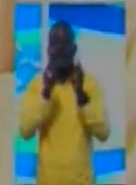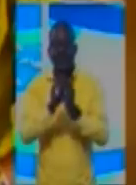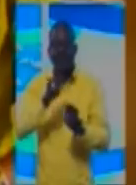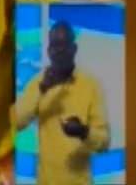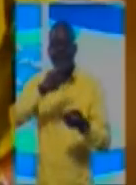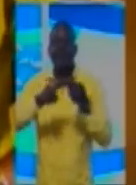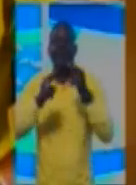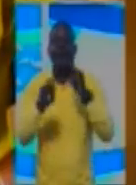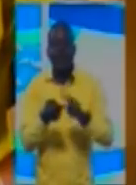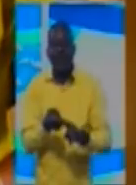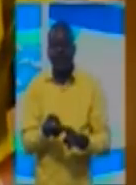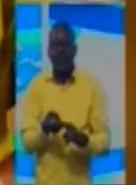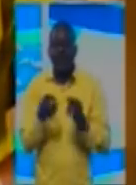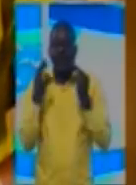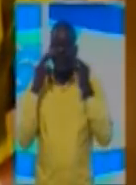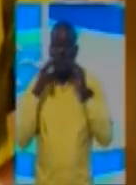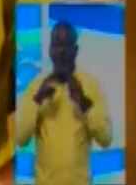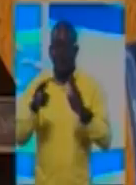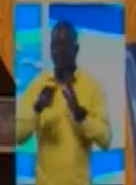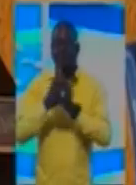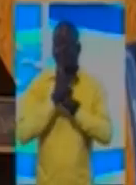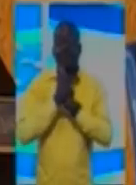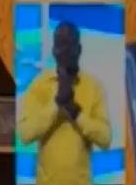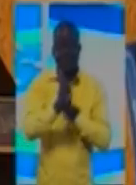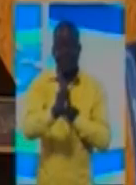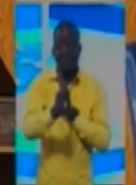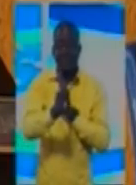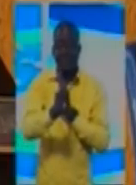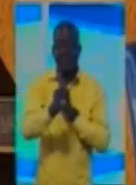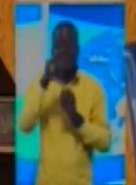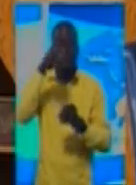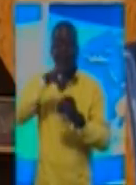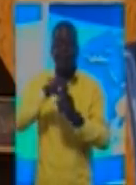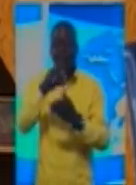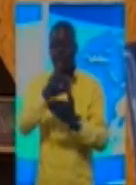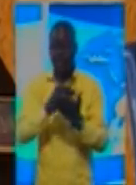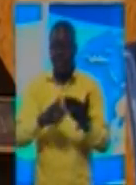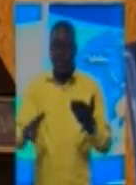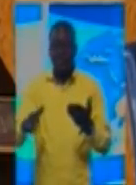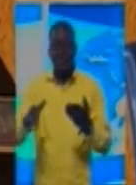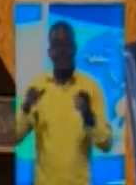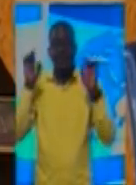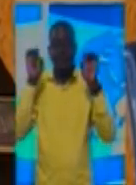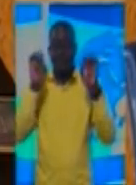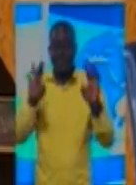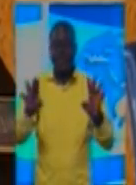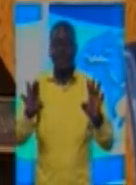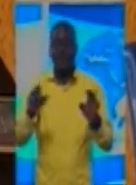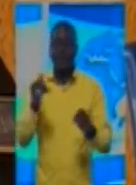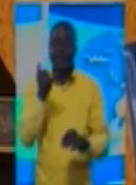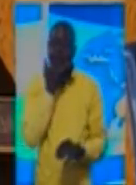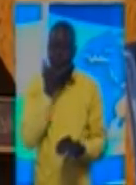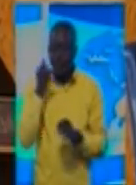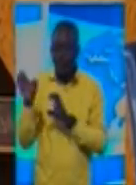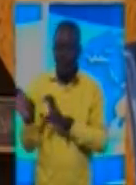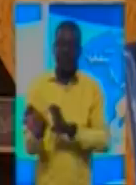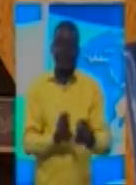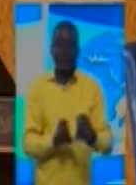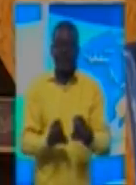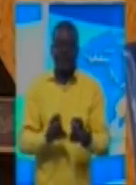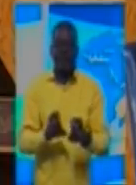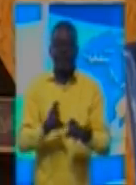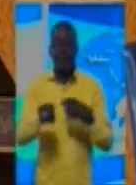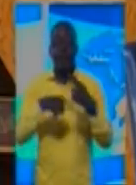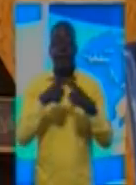camarades au regard de leur qualité au sein du parti et de la gravité de la faute commise. Quand on a